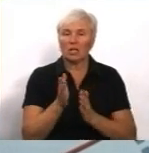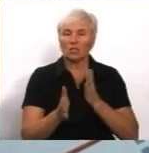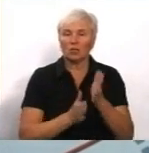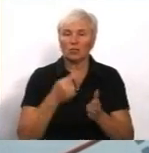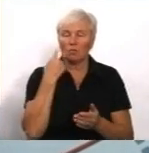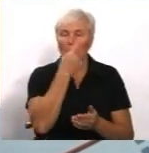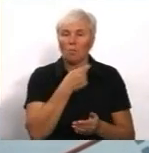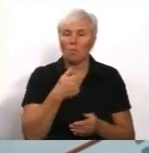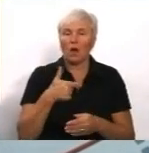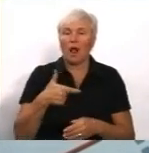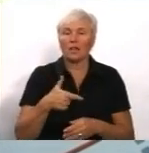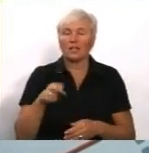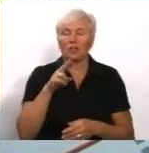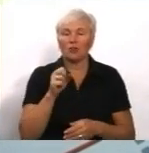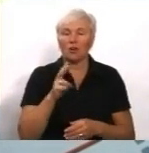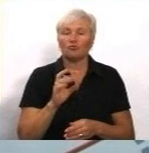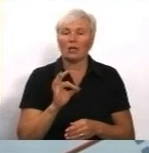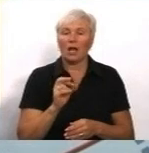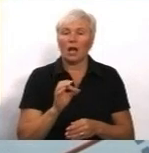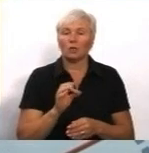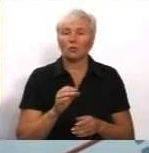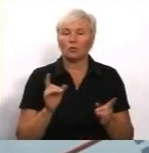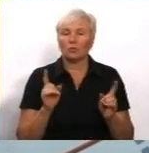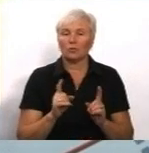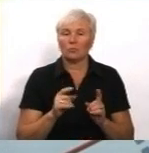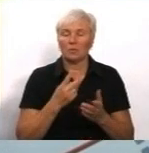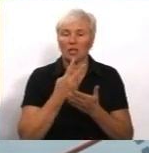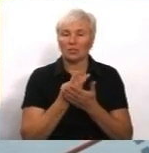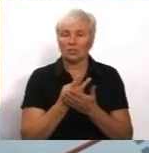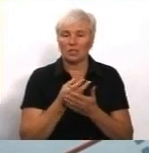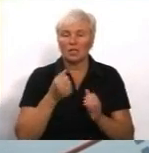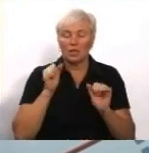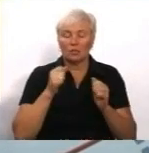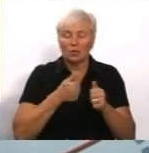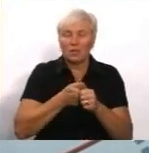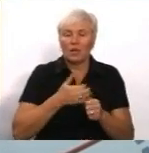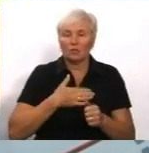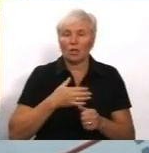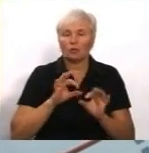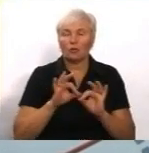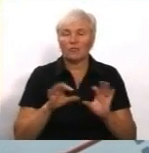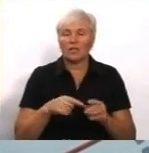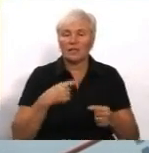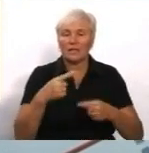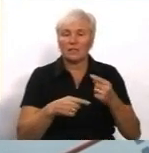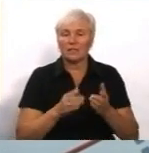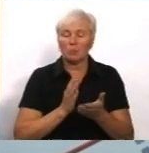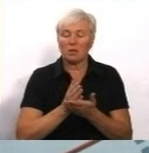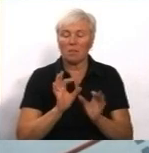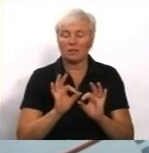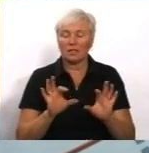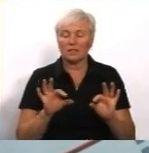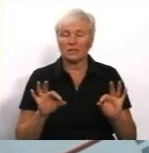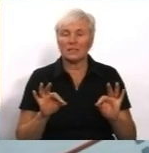Галина Дяченко, аби якомога більша кількість телеглядачів змогли долучитись до нашого ефіру. Ну і традиційно ведеться пряма трансляція на нашій